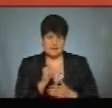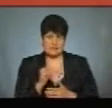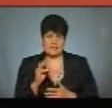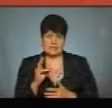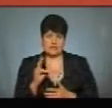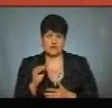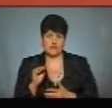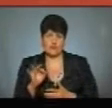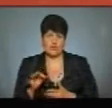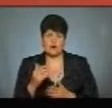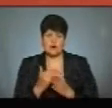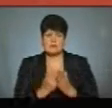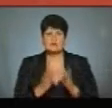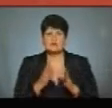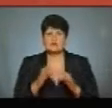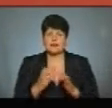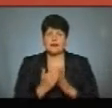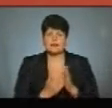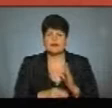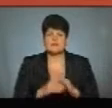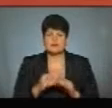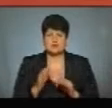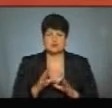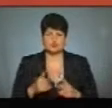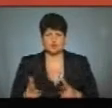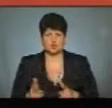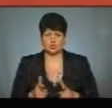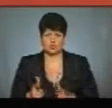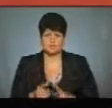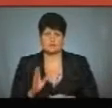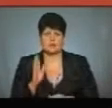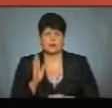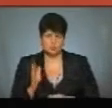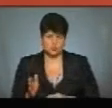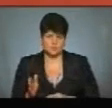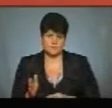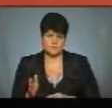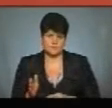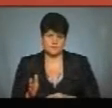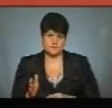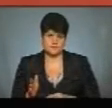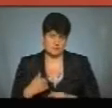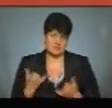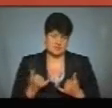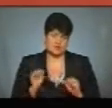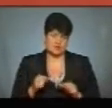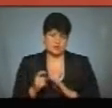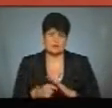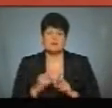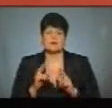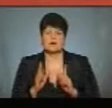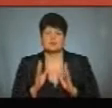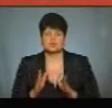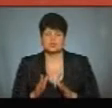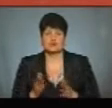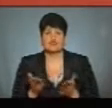на інфографіку, який же ж буде календар цих виборів. Якщо все-таки ми до них готуємося і вони відбудуться, то ми можемо зараз дізнатися,